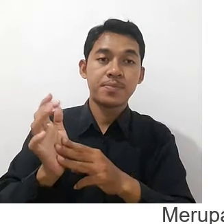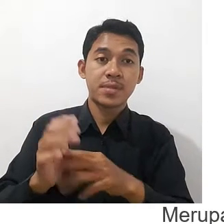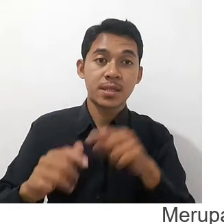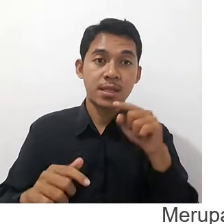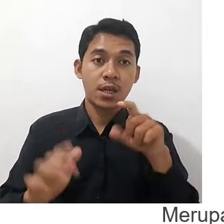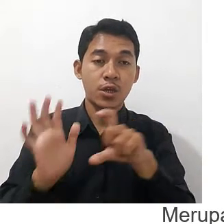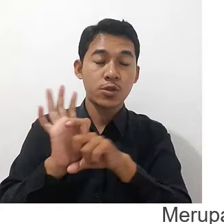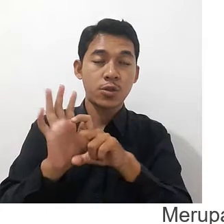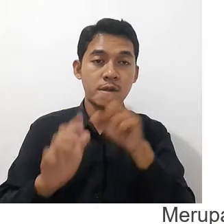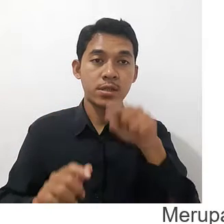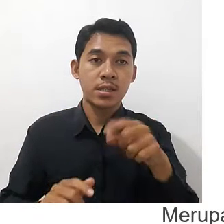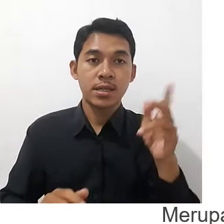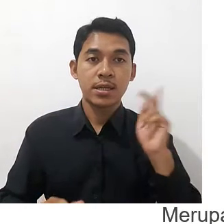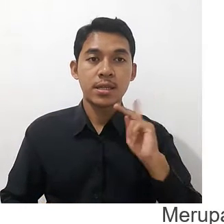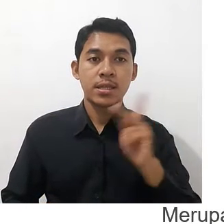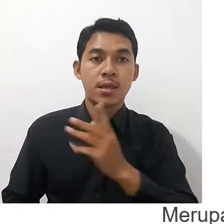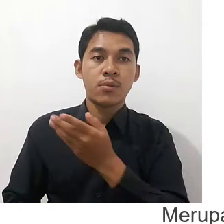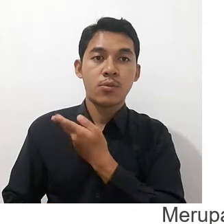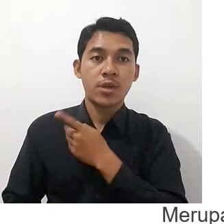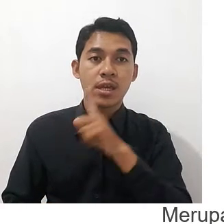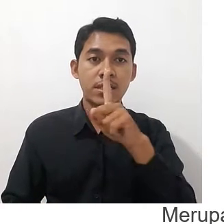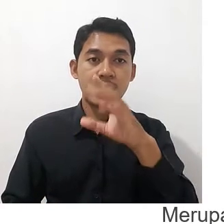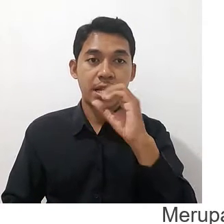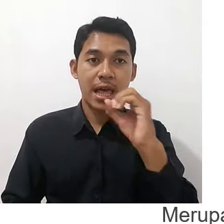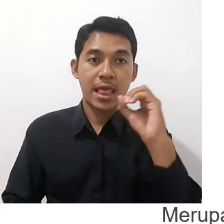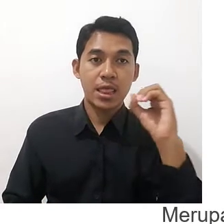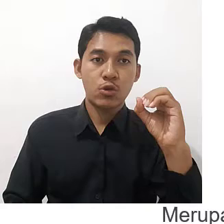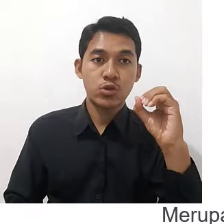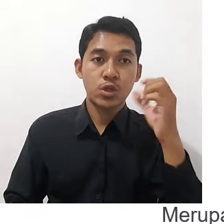punya budget katakanlah sebesar 100 juta,